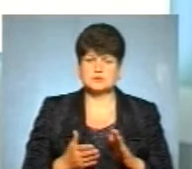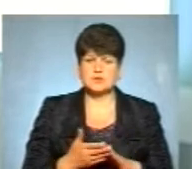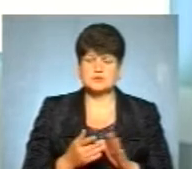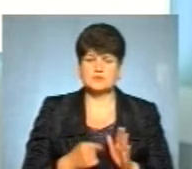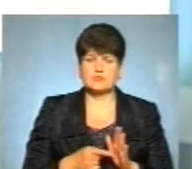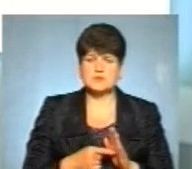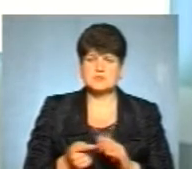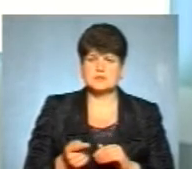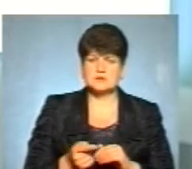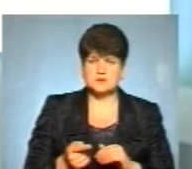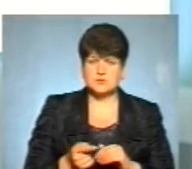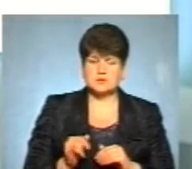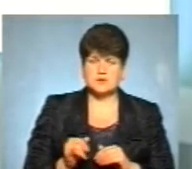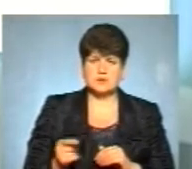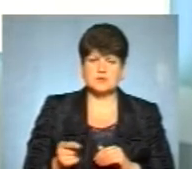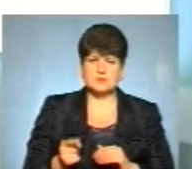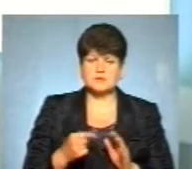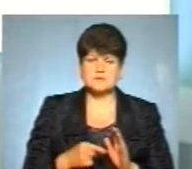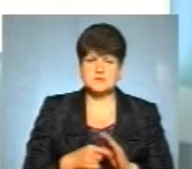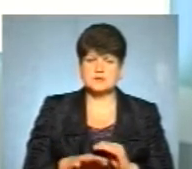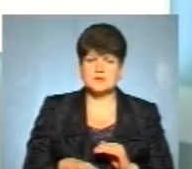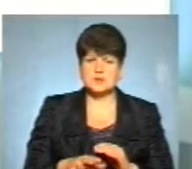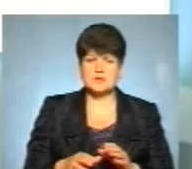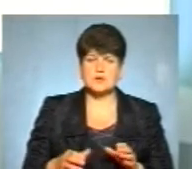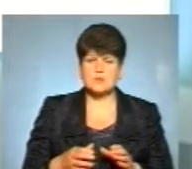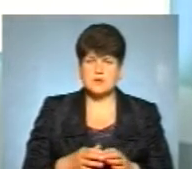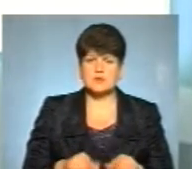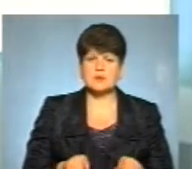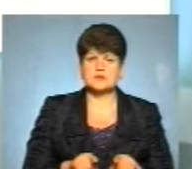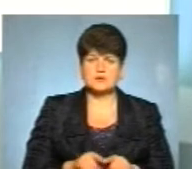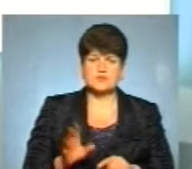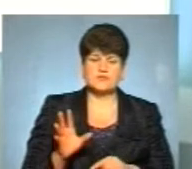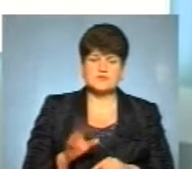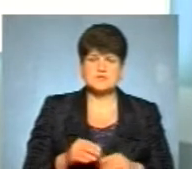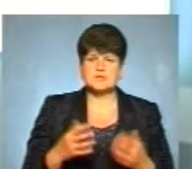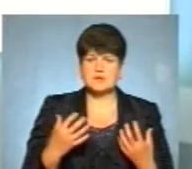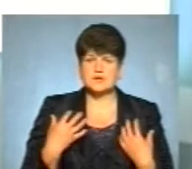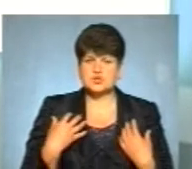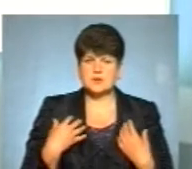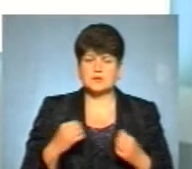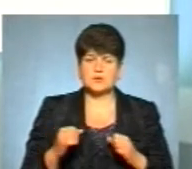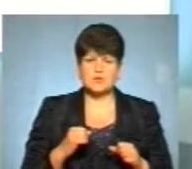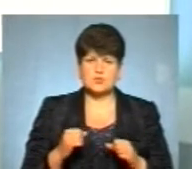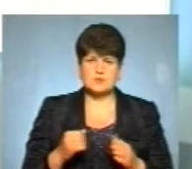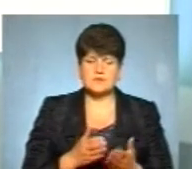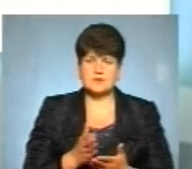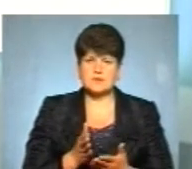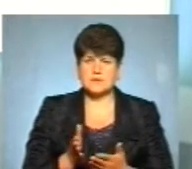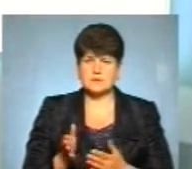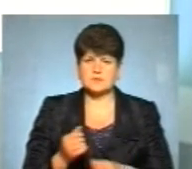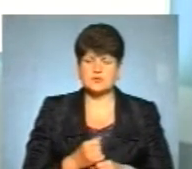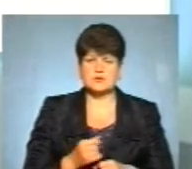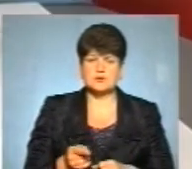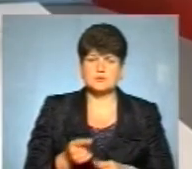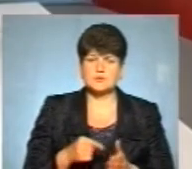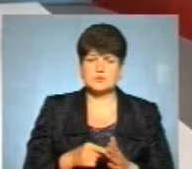місті Тернополі і в Тернопільській міській територіальній громаді, а також всі начальники управлінь і напрямків роботи Тернопільської